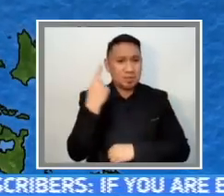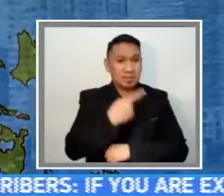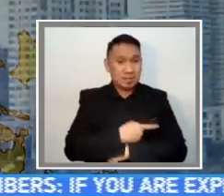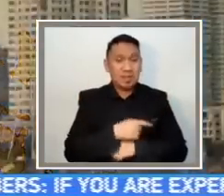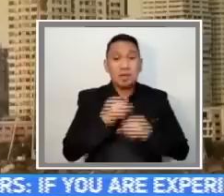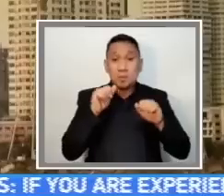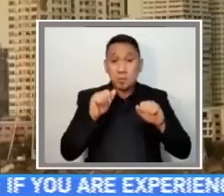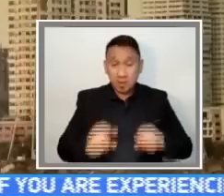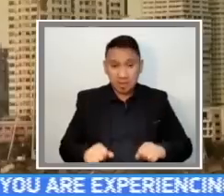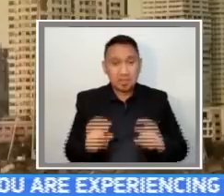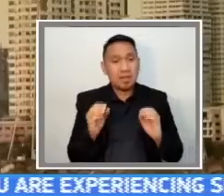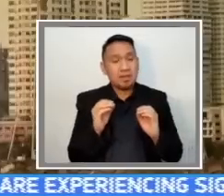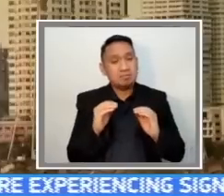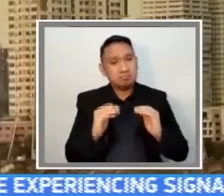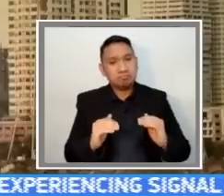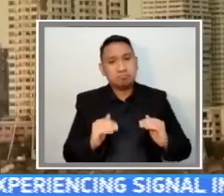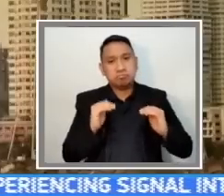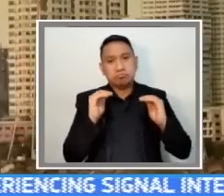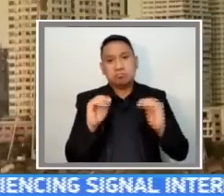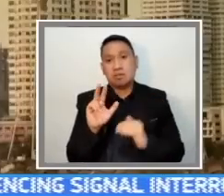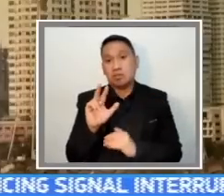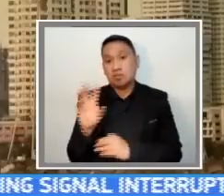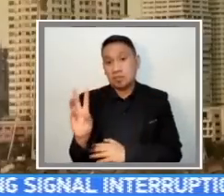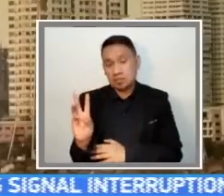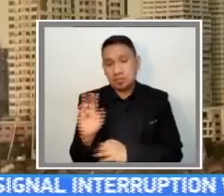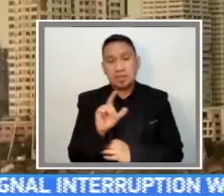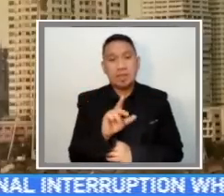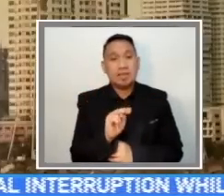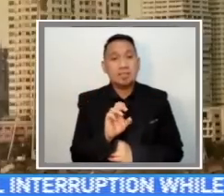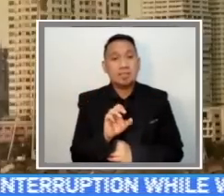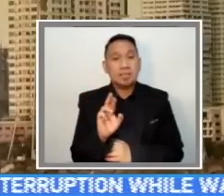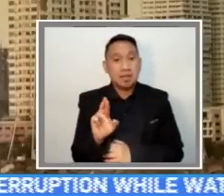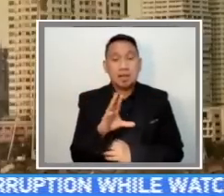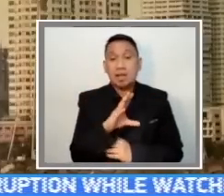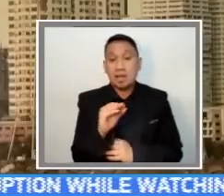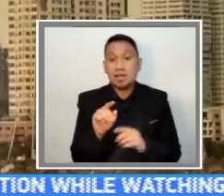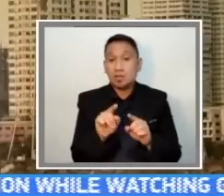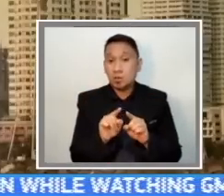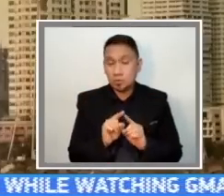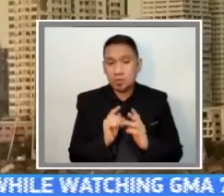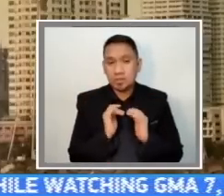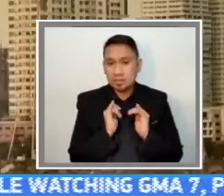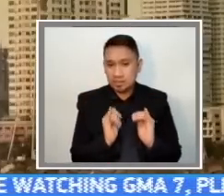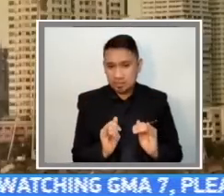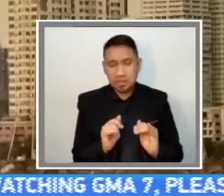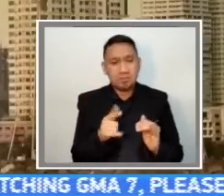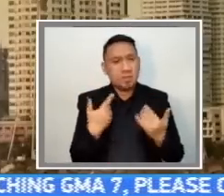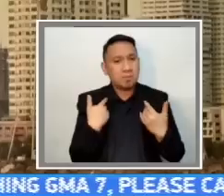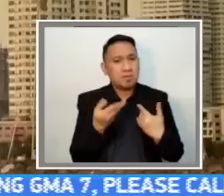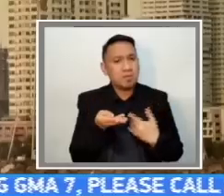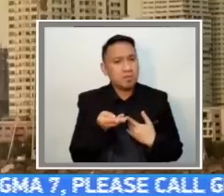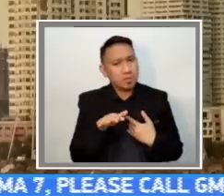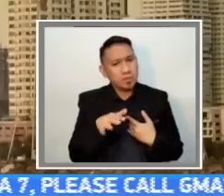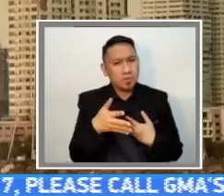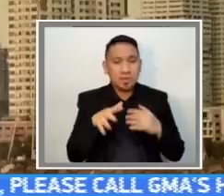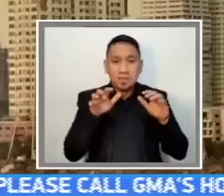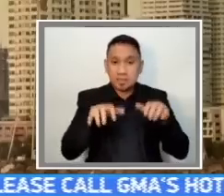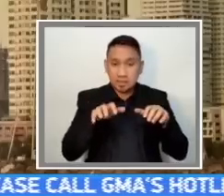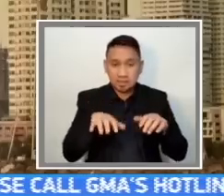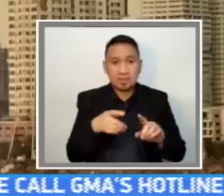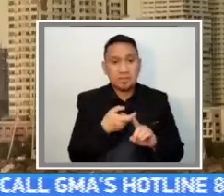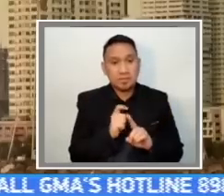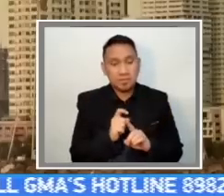sa 36 degrees Celsius ang init factor sa NCR at nananatiling mababa ang tsyansa ng ulan base sa datos ng Metro